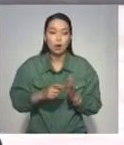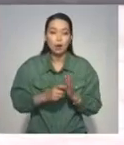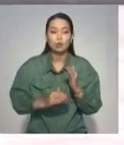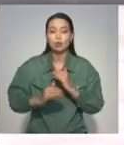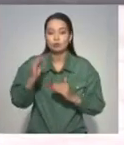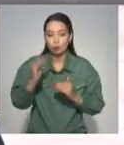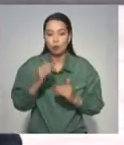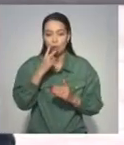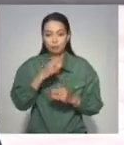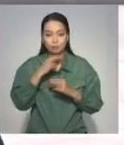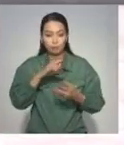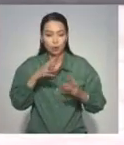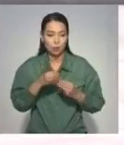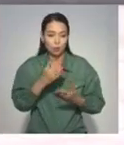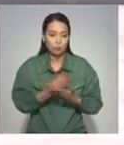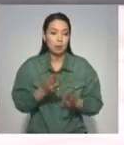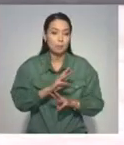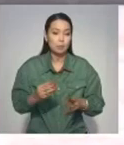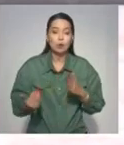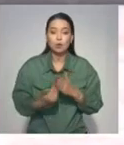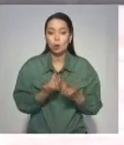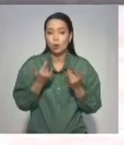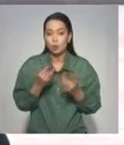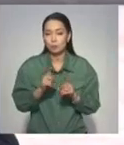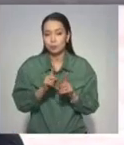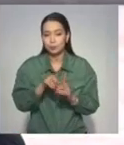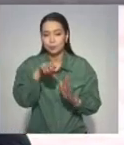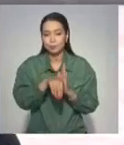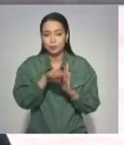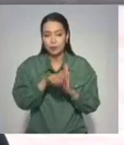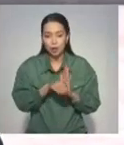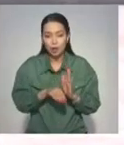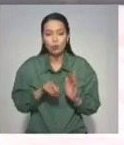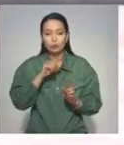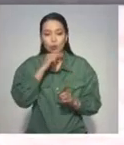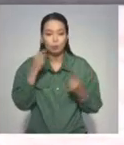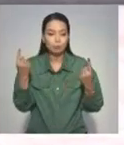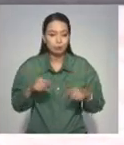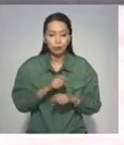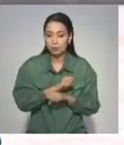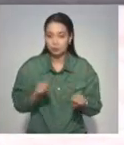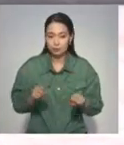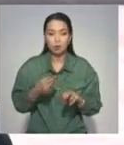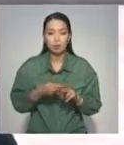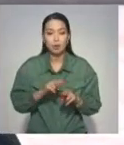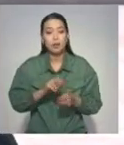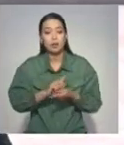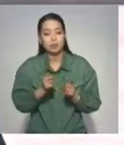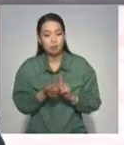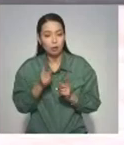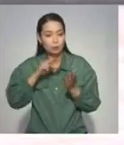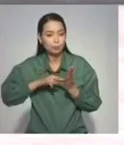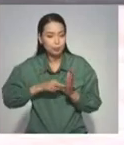баға берді. Үкімет күрделі кезеңде жаңа талапқа тез бейімделіп, экономиканың құлдырауына жол бермегенін айтты. Керісінше, шұғыл